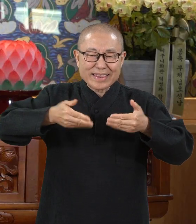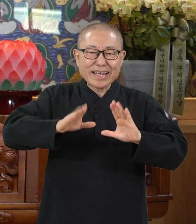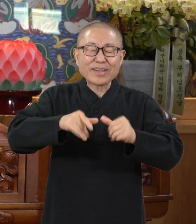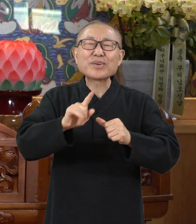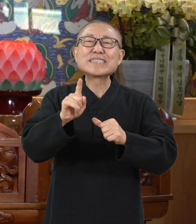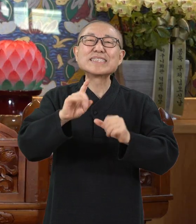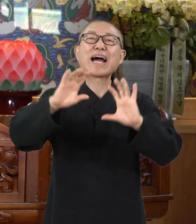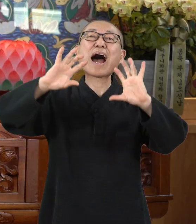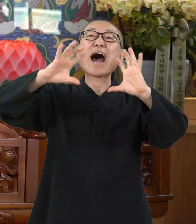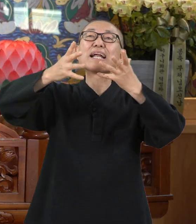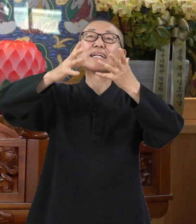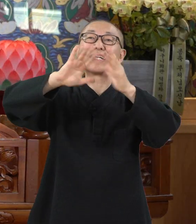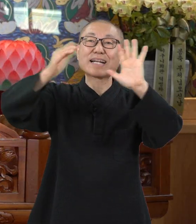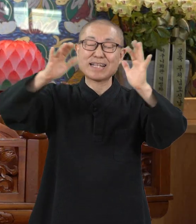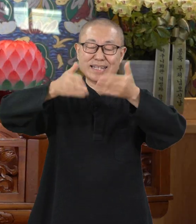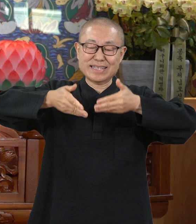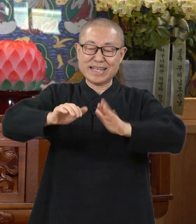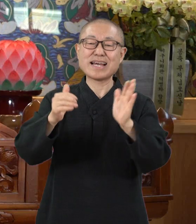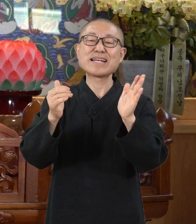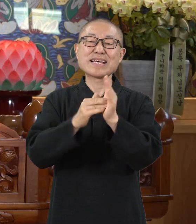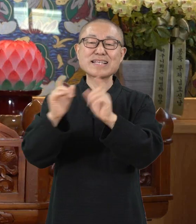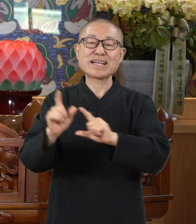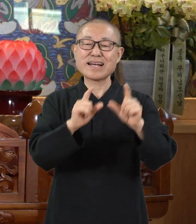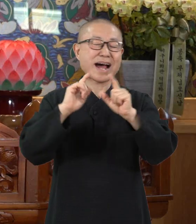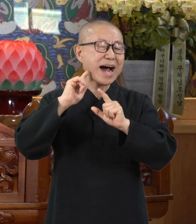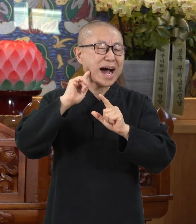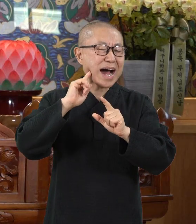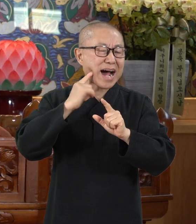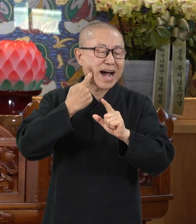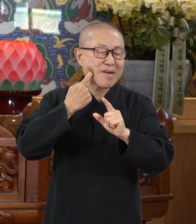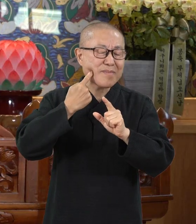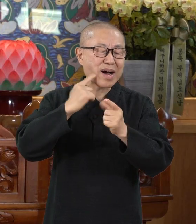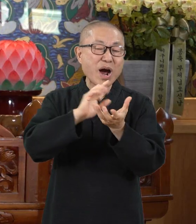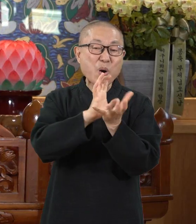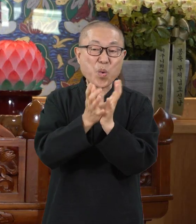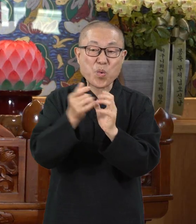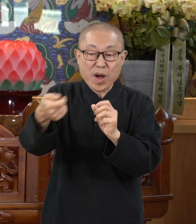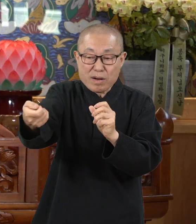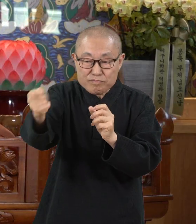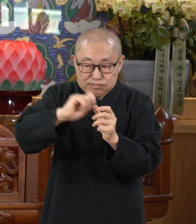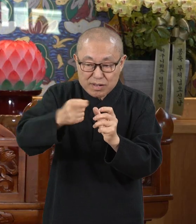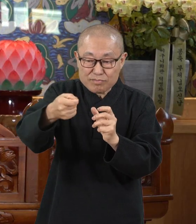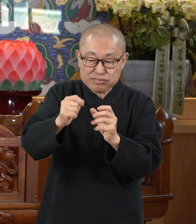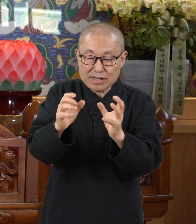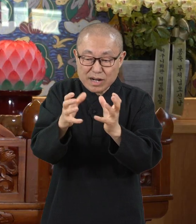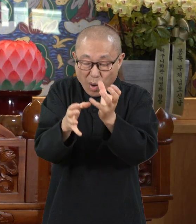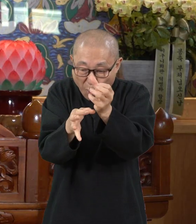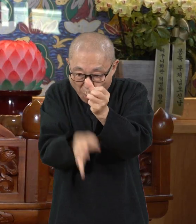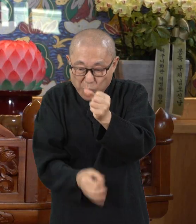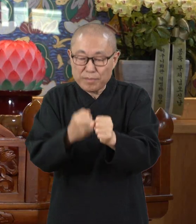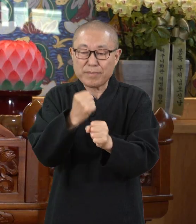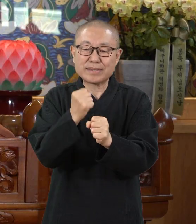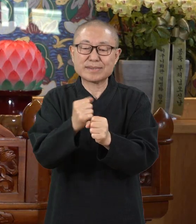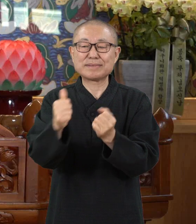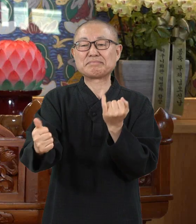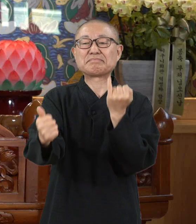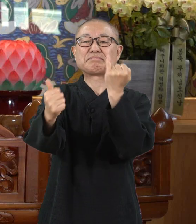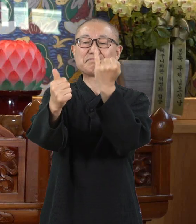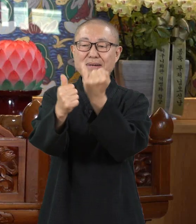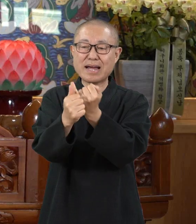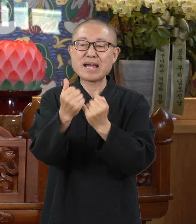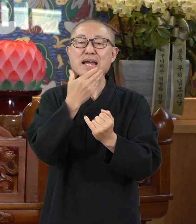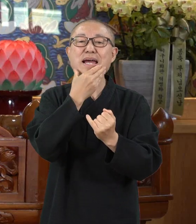태어나서 천상에서 아름다운 꽃다발을 만드는 그런 남편의 아내가 되어서